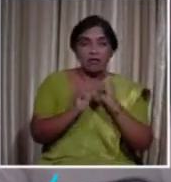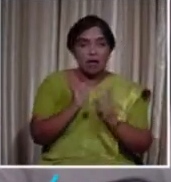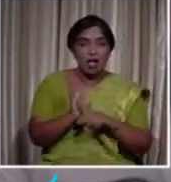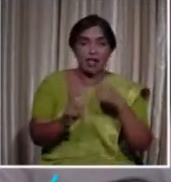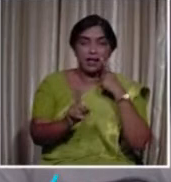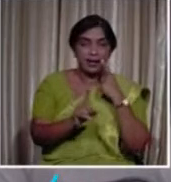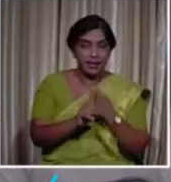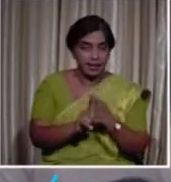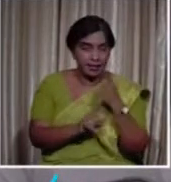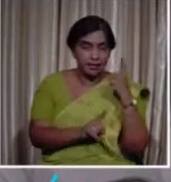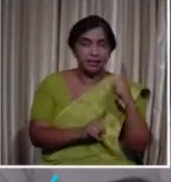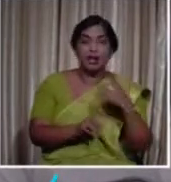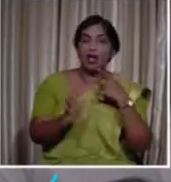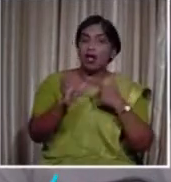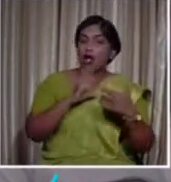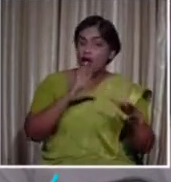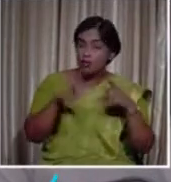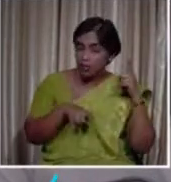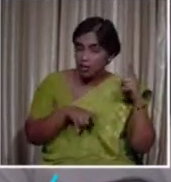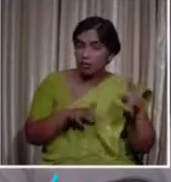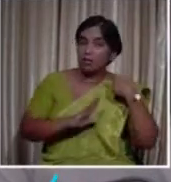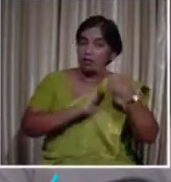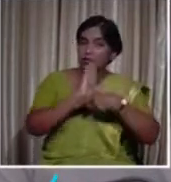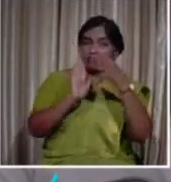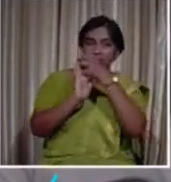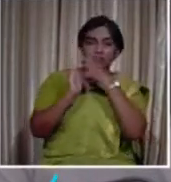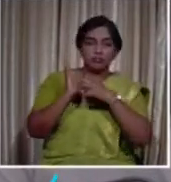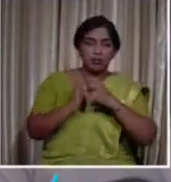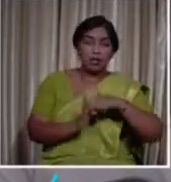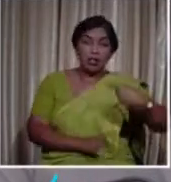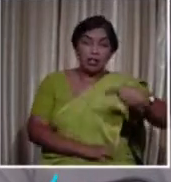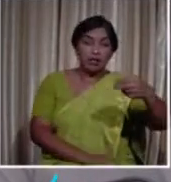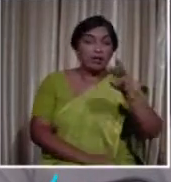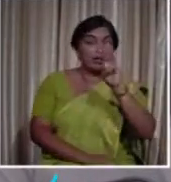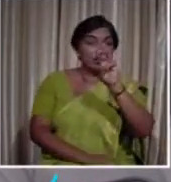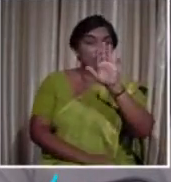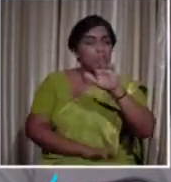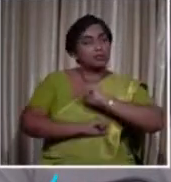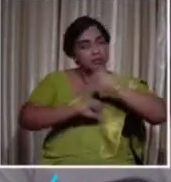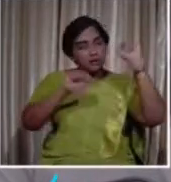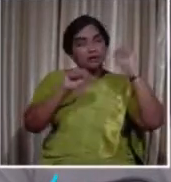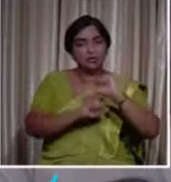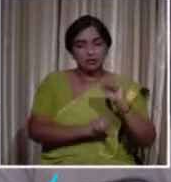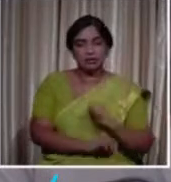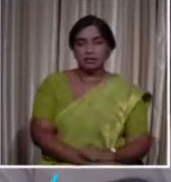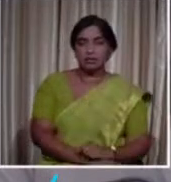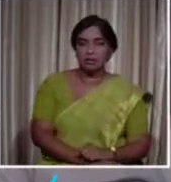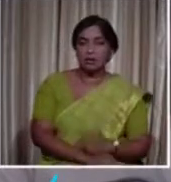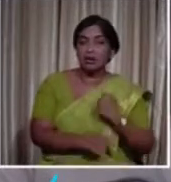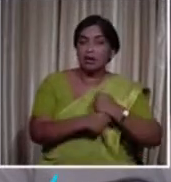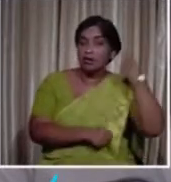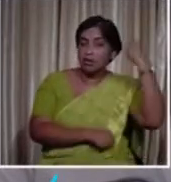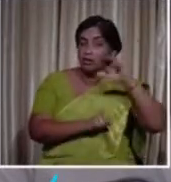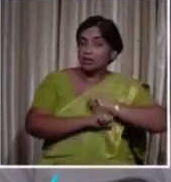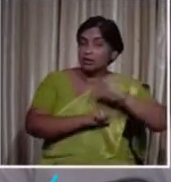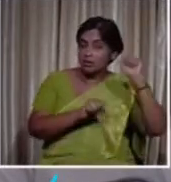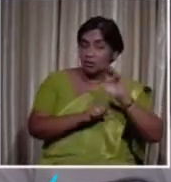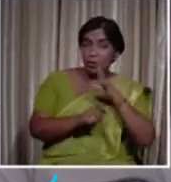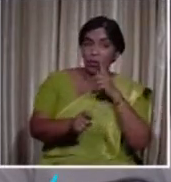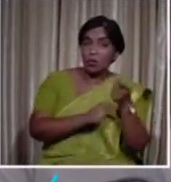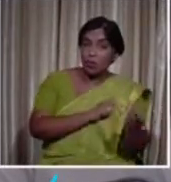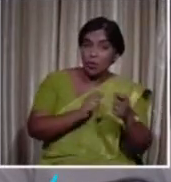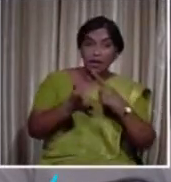මහනුවර අනුරාධපුරයේ රට පුරාම දැන් දවස් 39ක් අරගල කරනවා ගෝල් ස්පේස් අරගලයට පහර